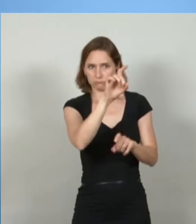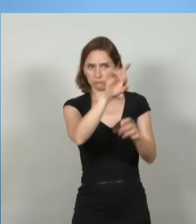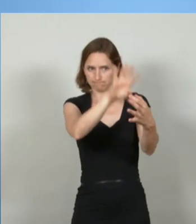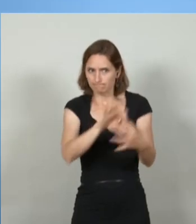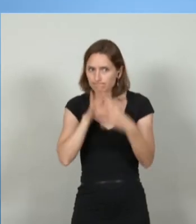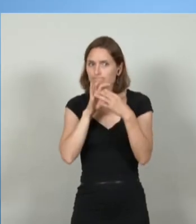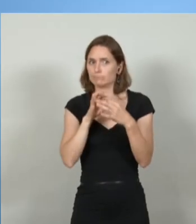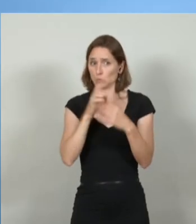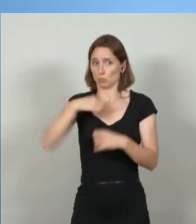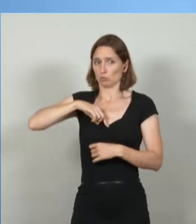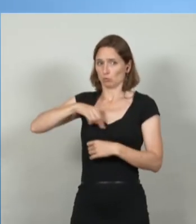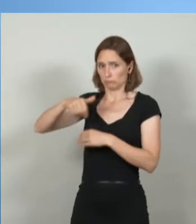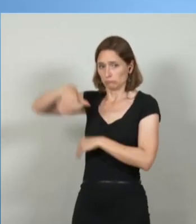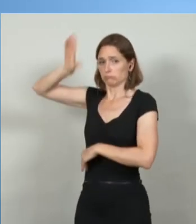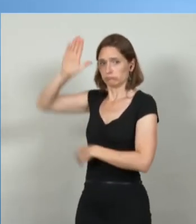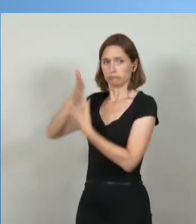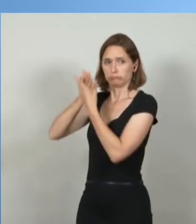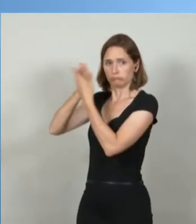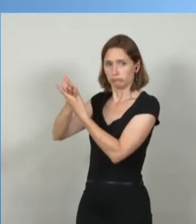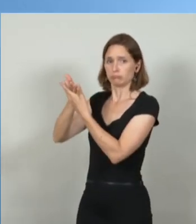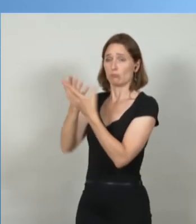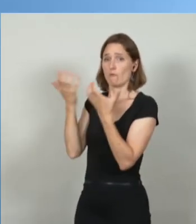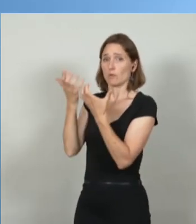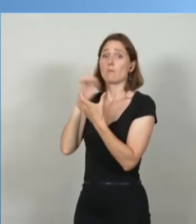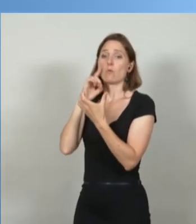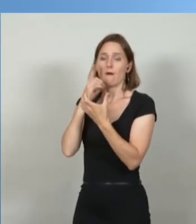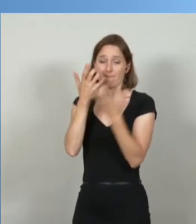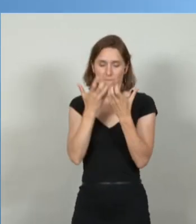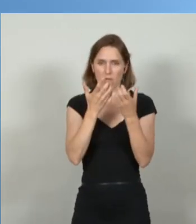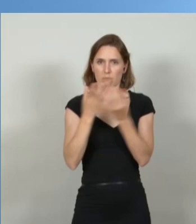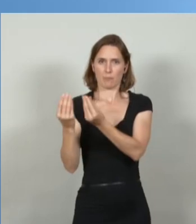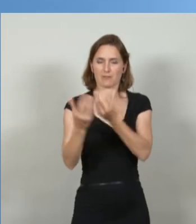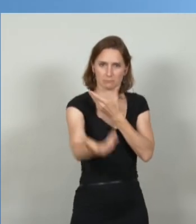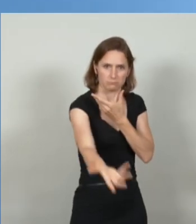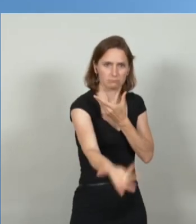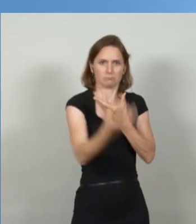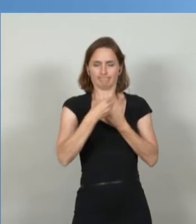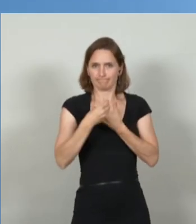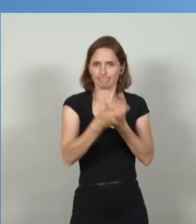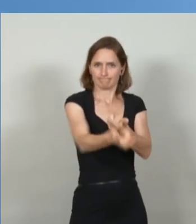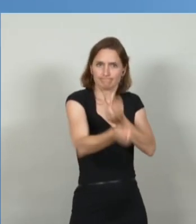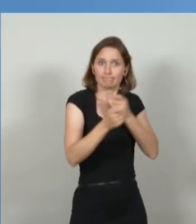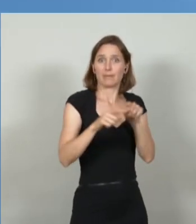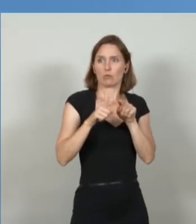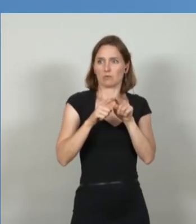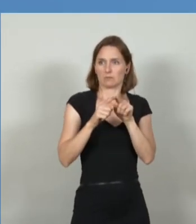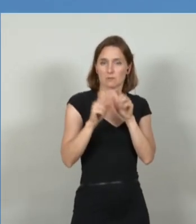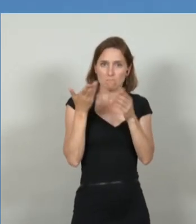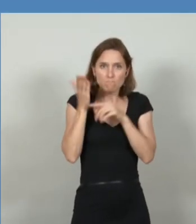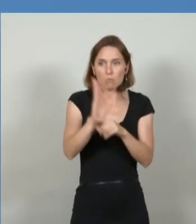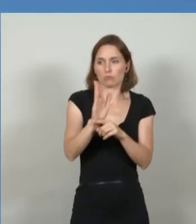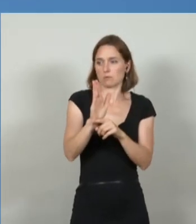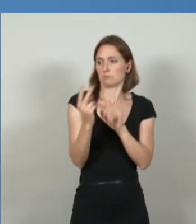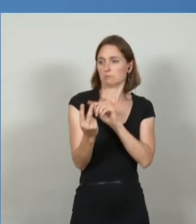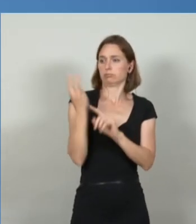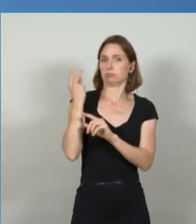à la fois d'embarquer mais surtout d'amplifier et que les 25 dernières années étaient faisaient plutôt la démonstration